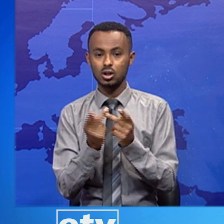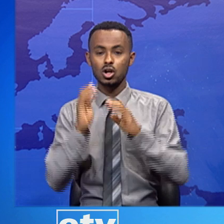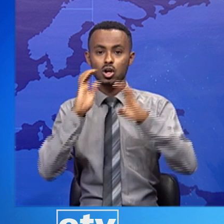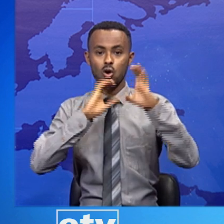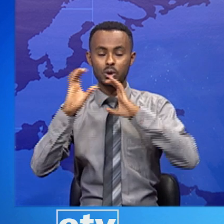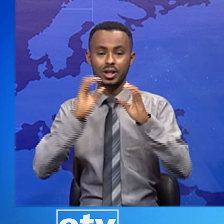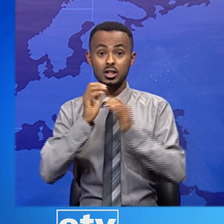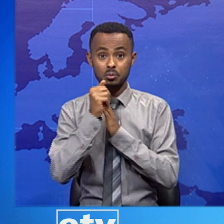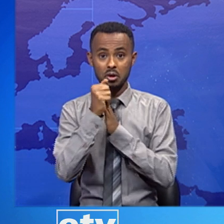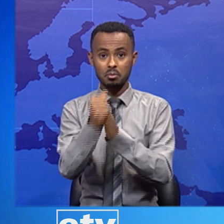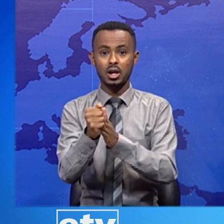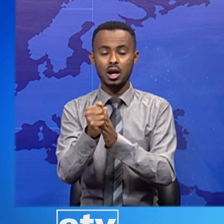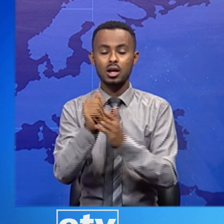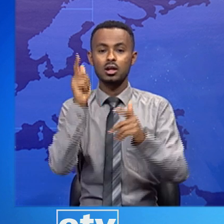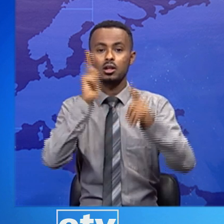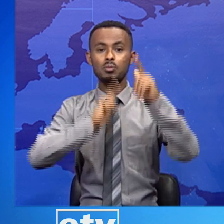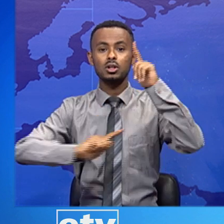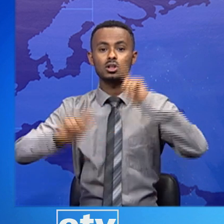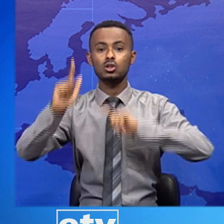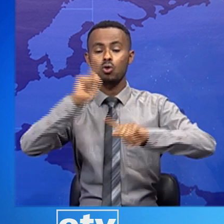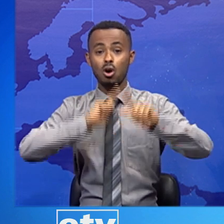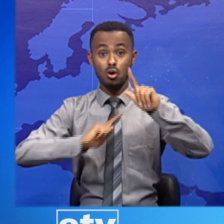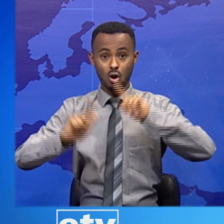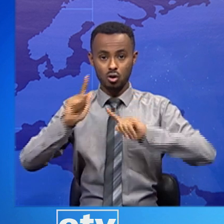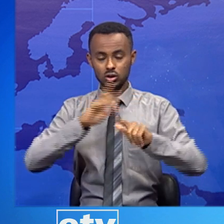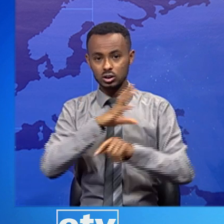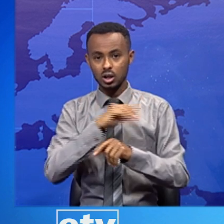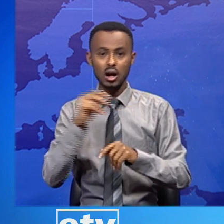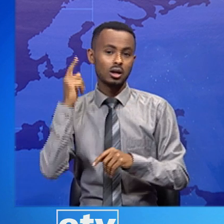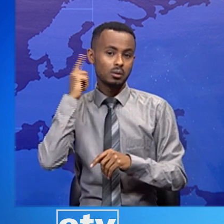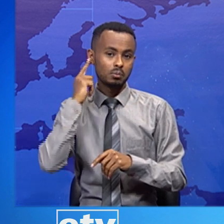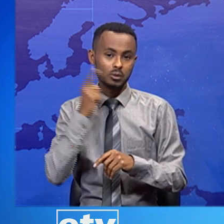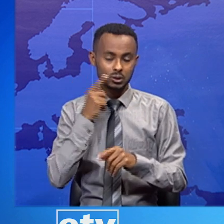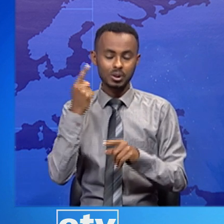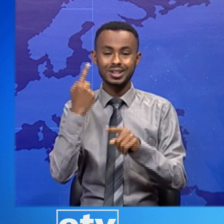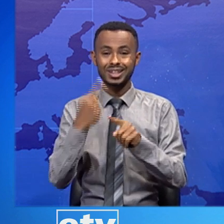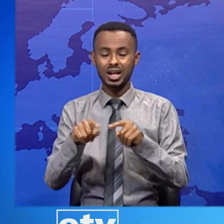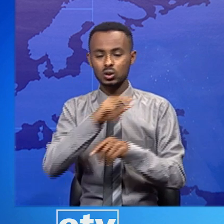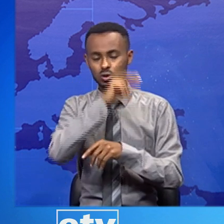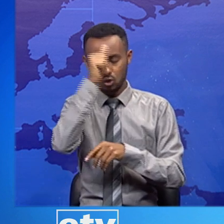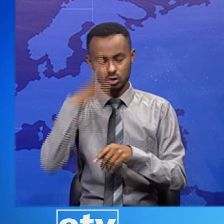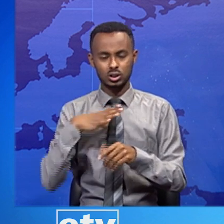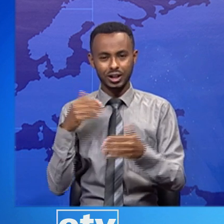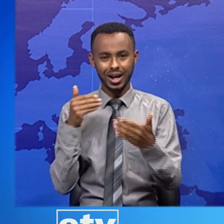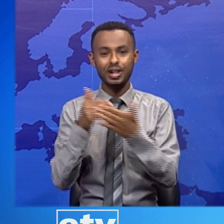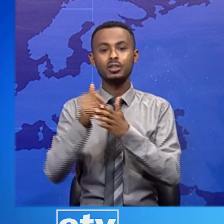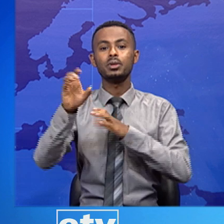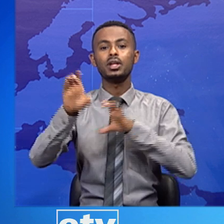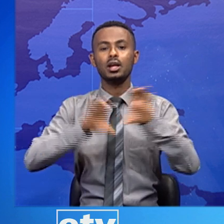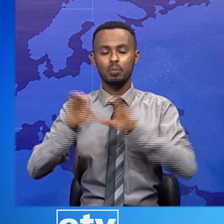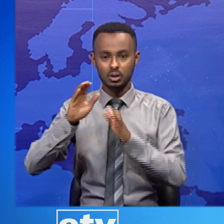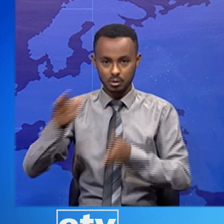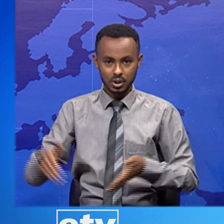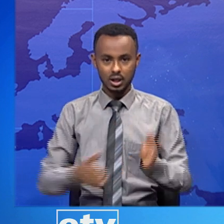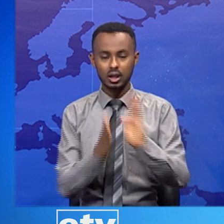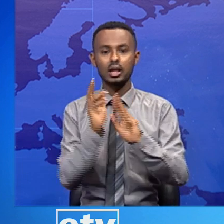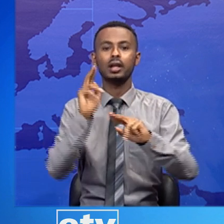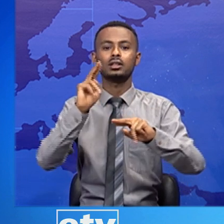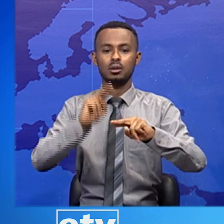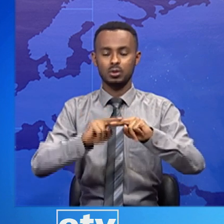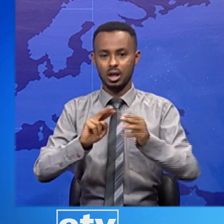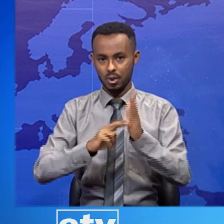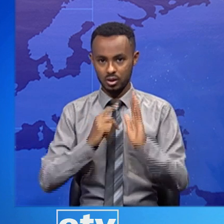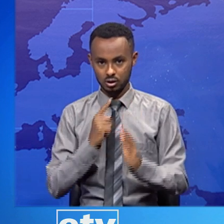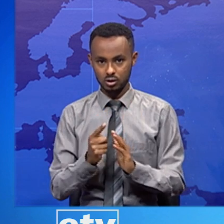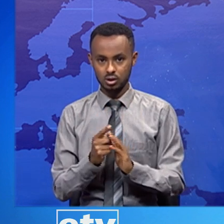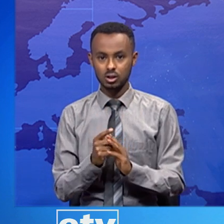የኮሙኒኬሽን መመሪያ የምልክት ቋንቋዎች እና መስማት ለተሳናቸው ሰዎች ተደራሽ የሚደረግበት መንገድ ያስቀምጣል ማለት